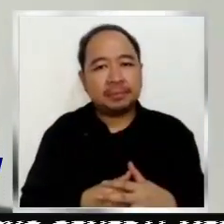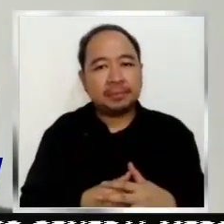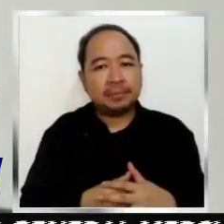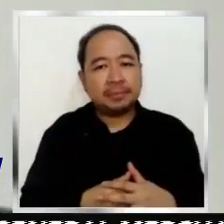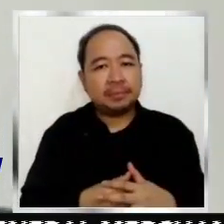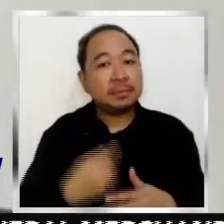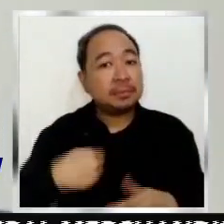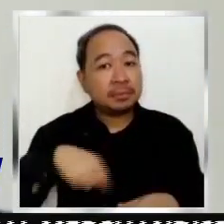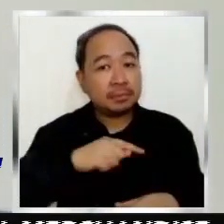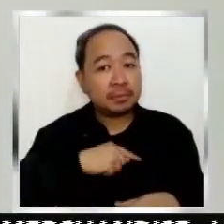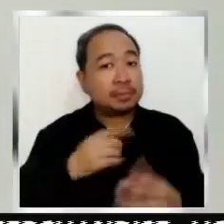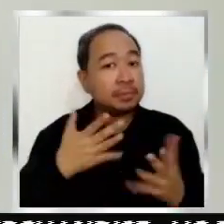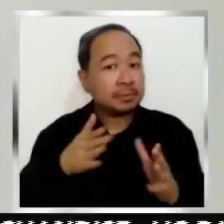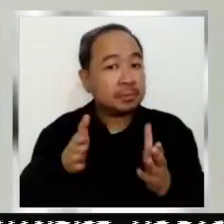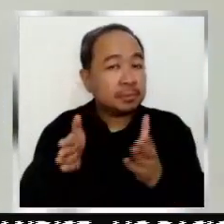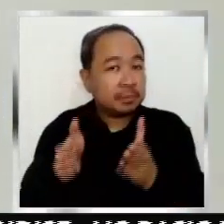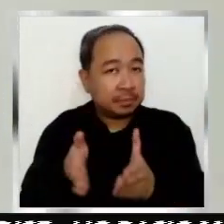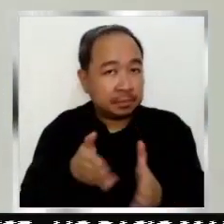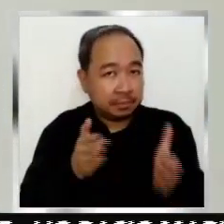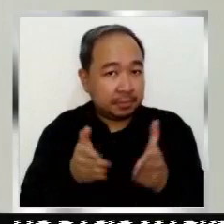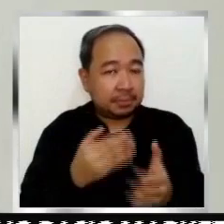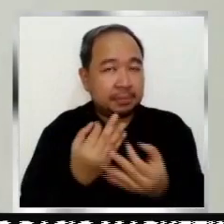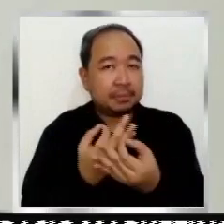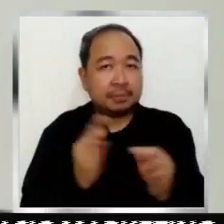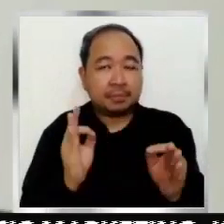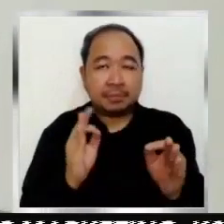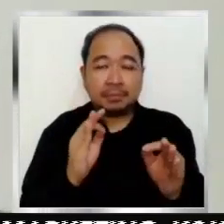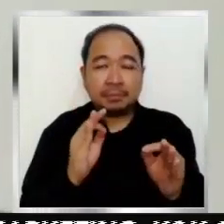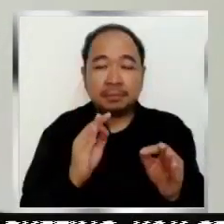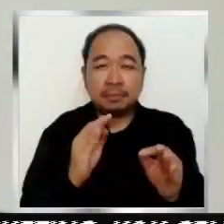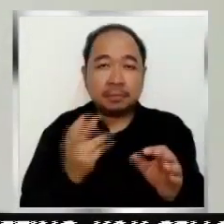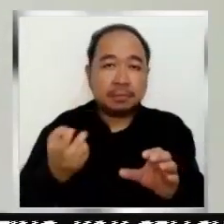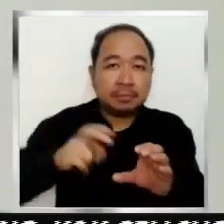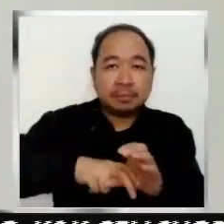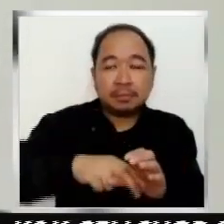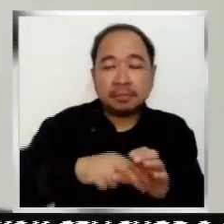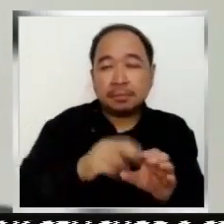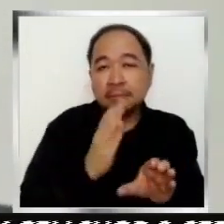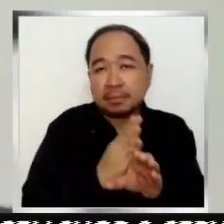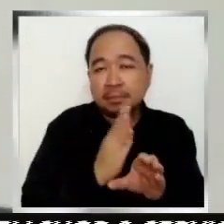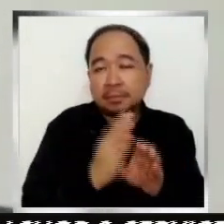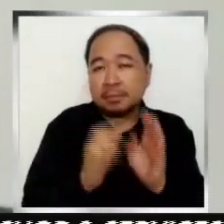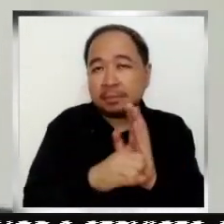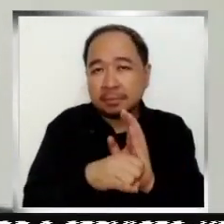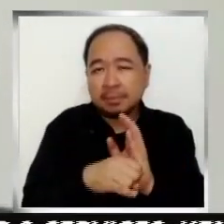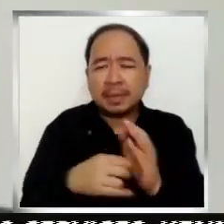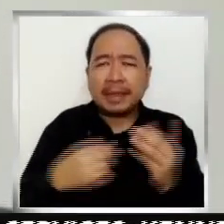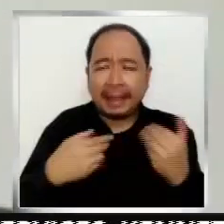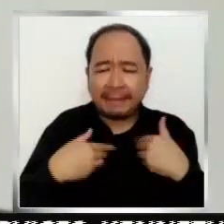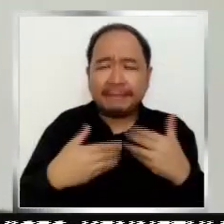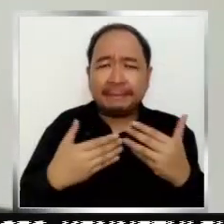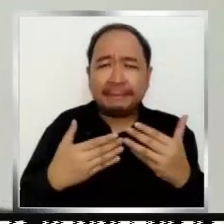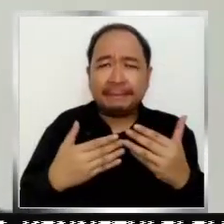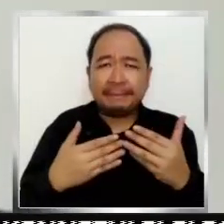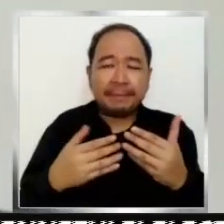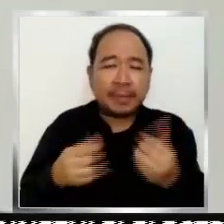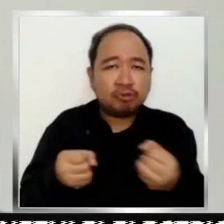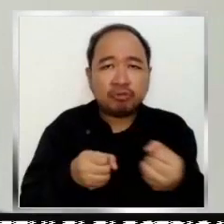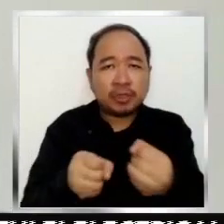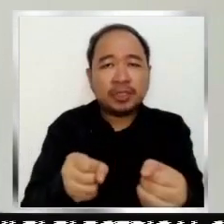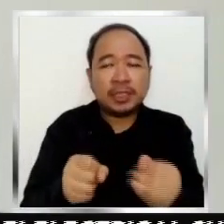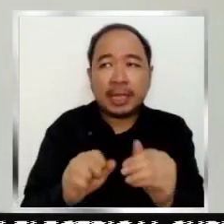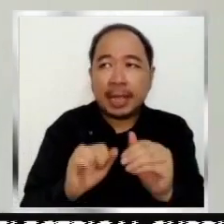ng mga libreng sakay. Tayo po ay naghanda ng mga measures para po masigurado na meron pa rin pong magagamit